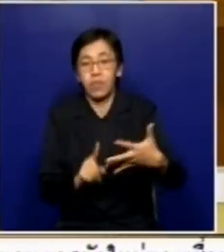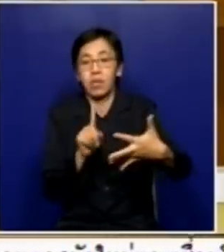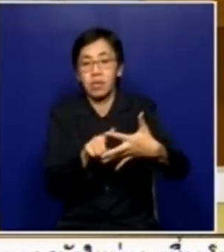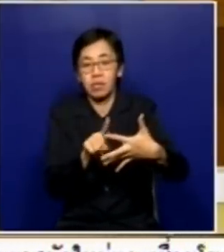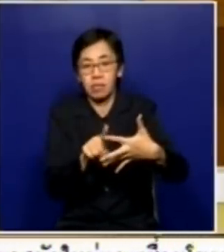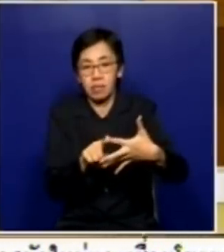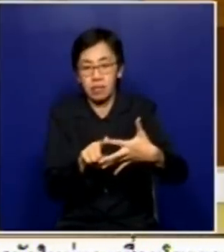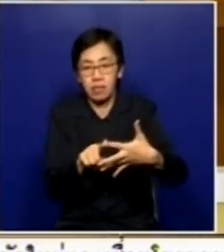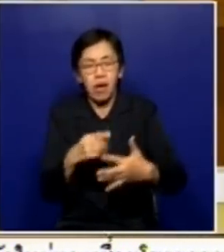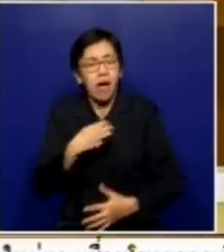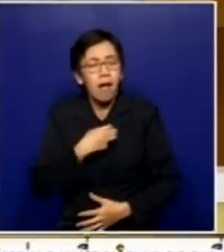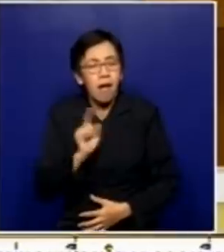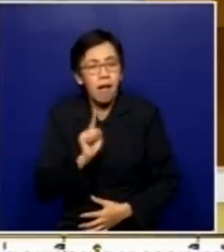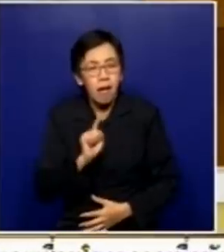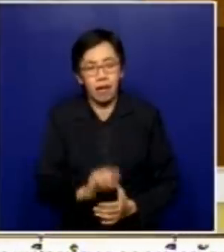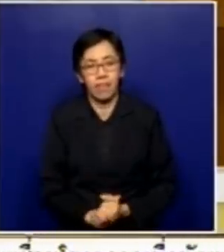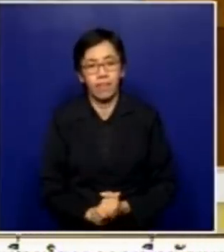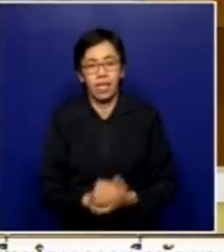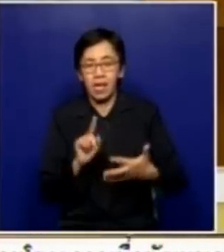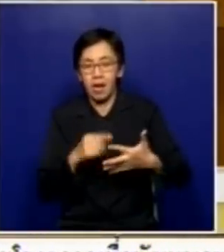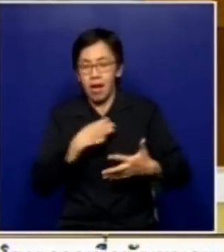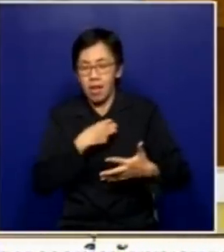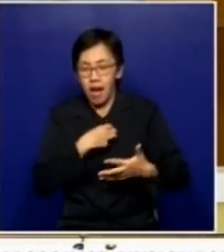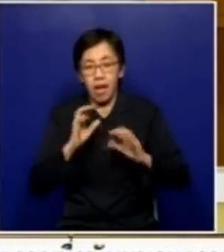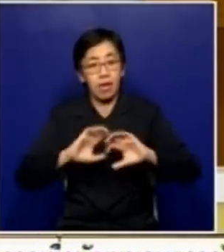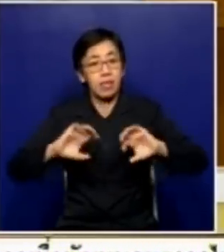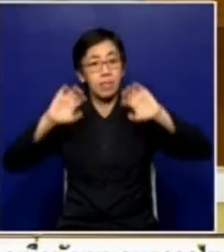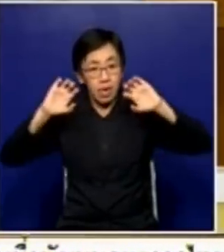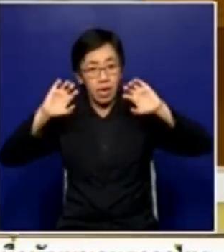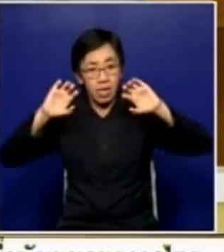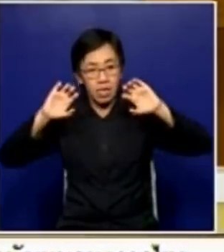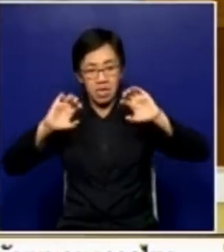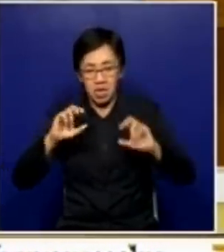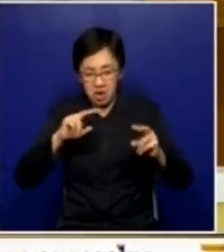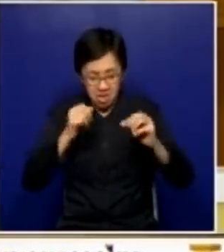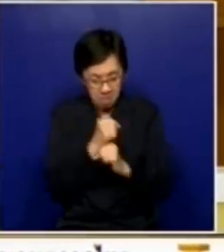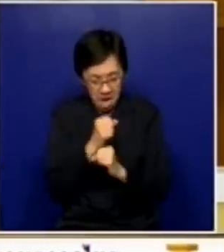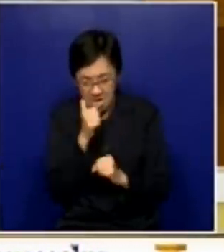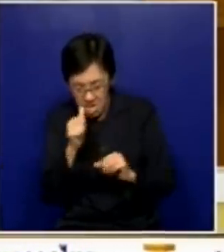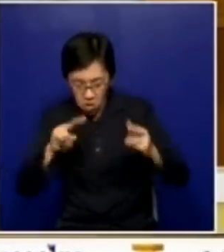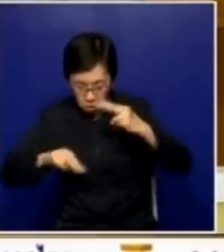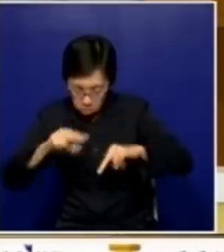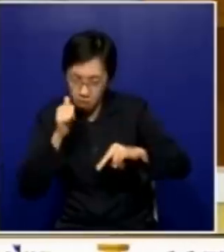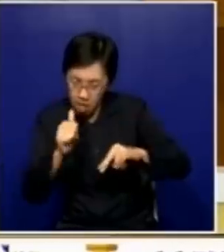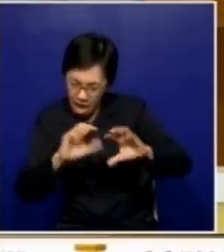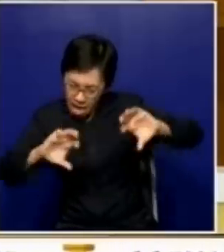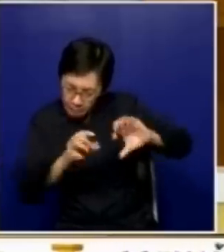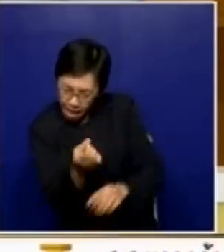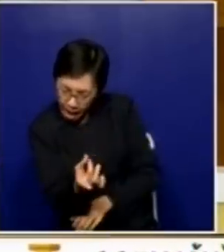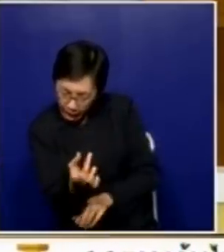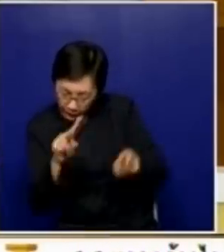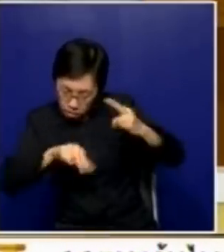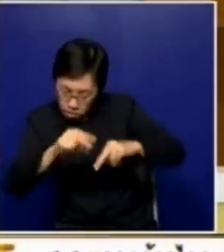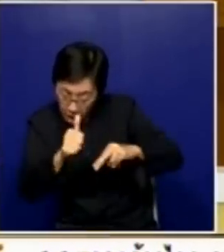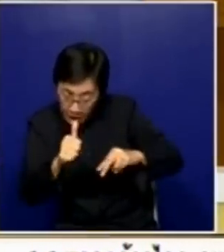องเราฝันว่าเราจะไดอยใประเทศที่รฐบาลมีความปร่งใสถูกตรวจสอบได้ถ้าหากวามีการ